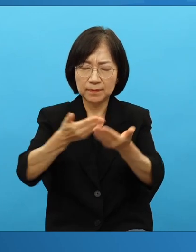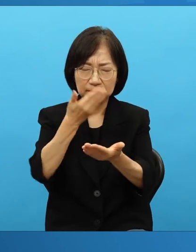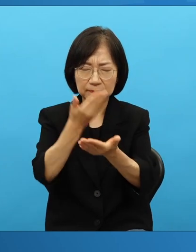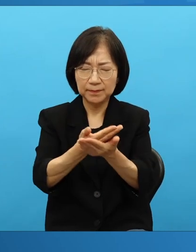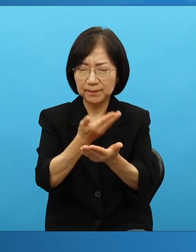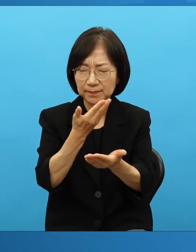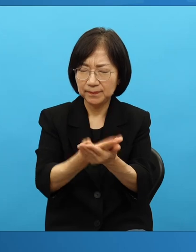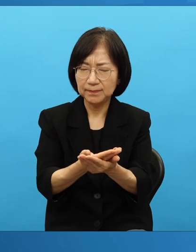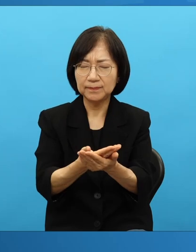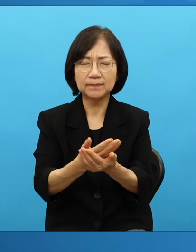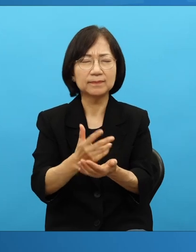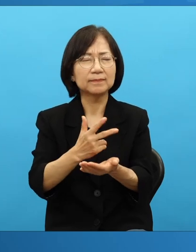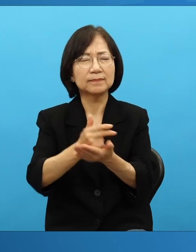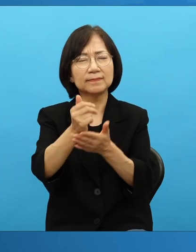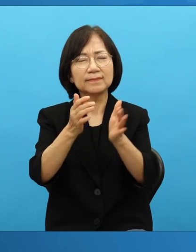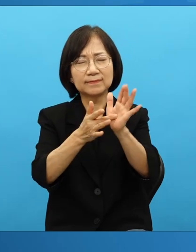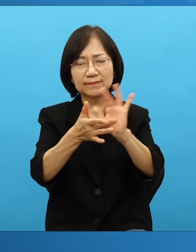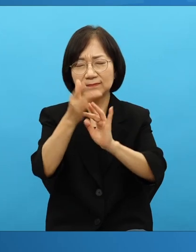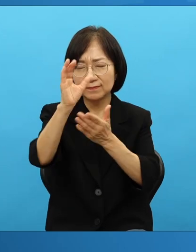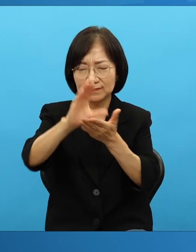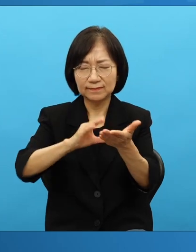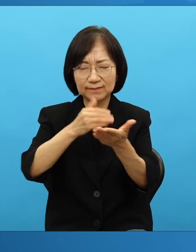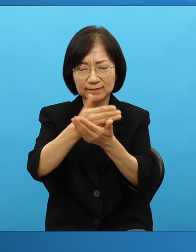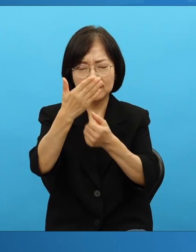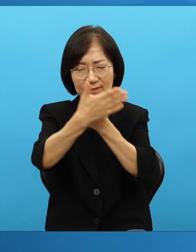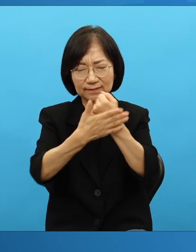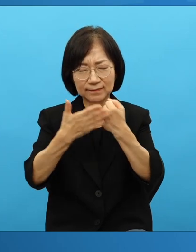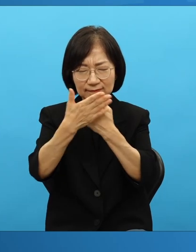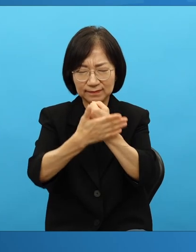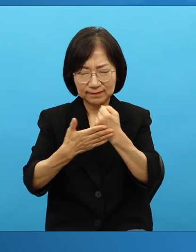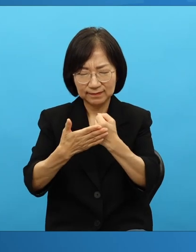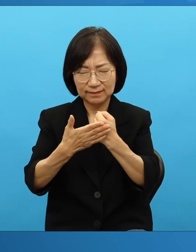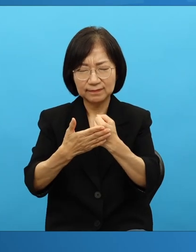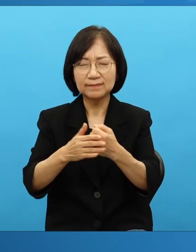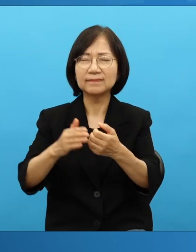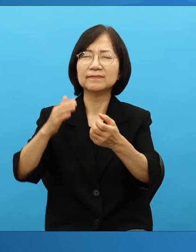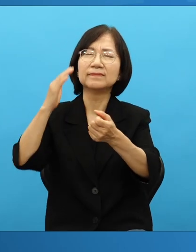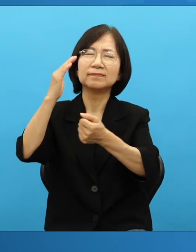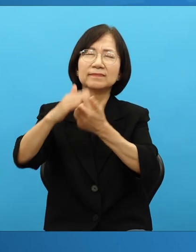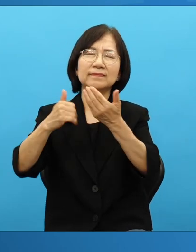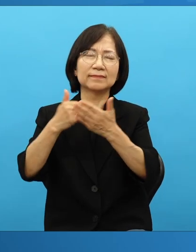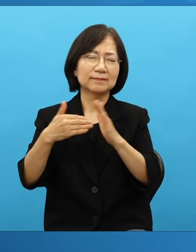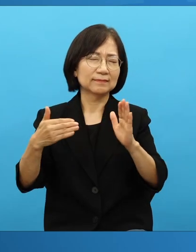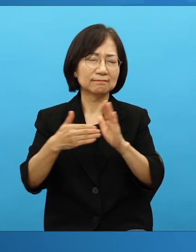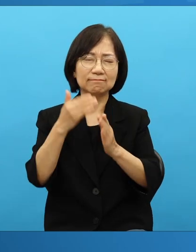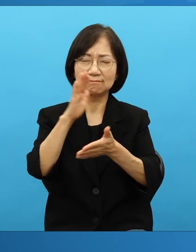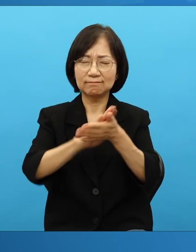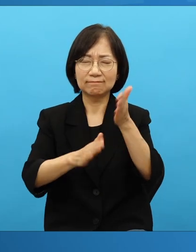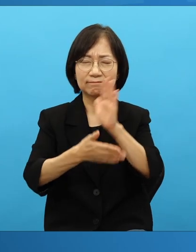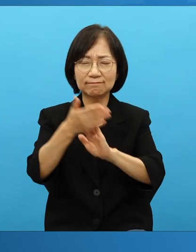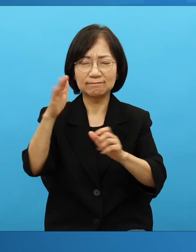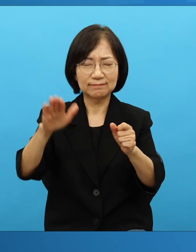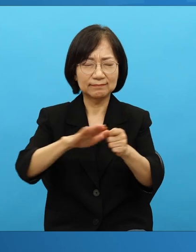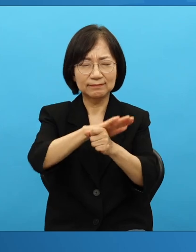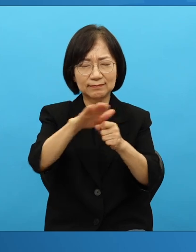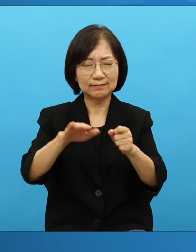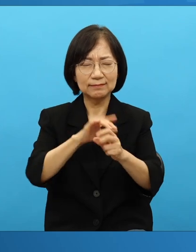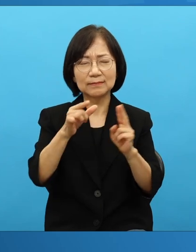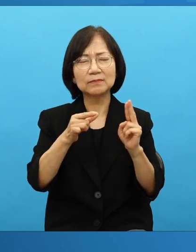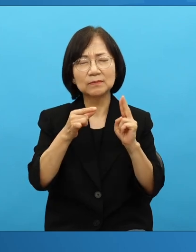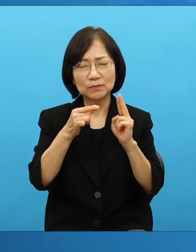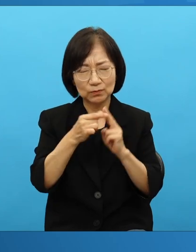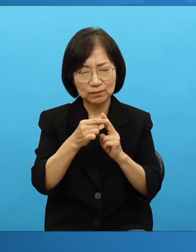献上奉献的双手之上，亲手1000万倍的来祝福，兴起1000万门徒。 주 예수 그리스도의 은혜와 주 예수 그리스도의 은혜 하나님의 무한하신 사랑하심과